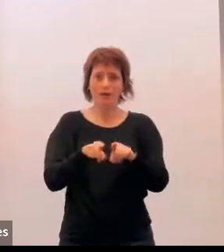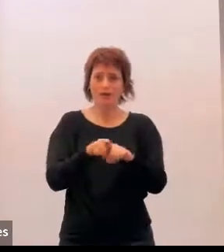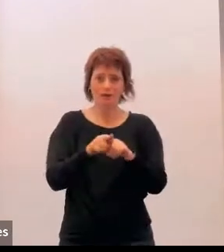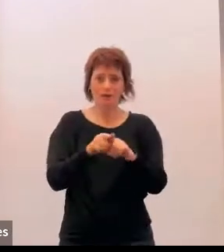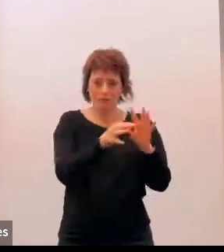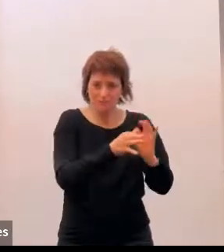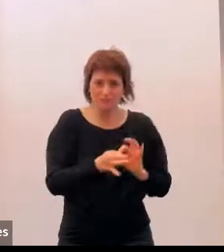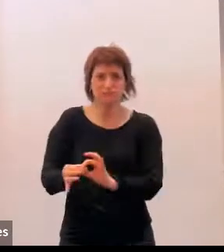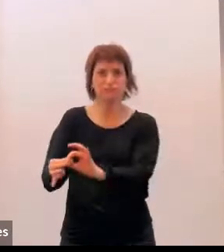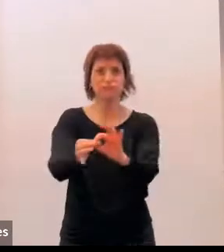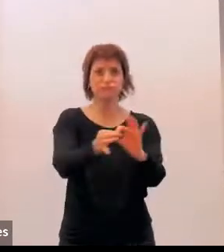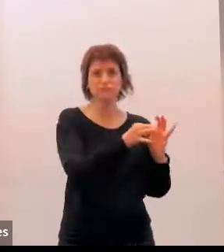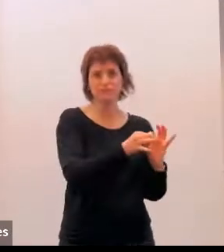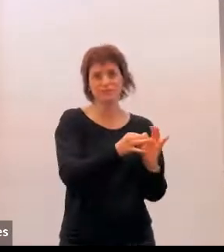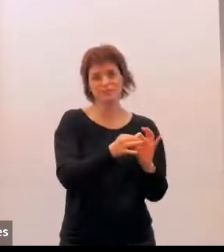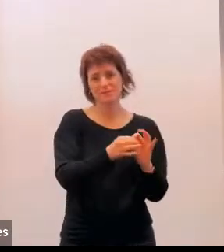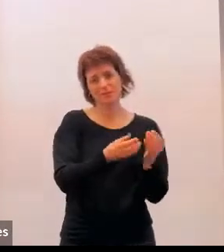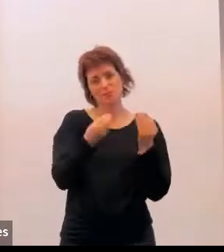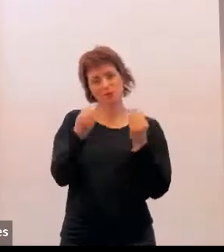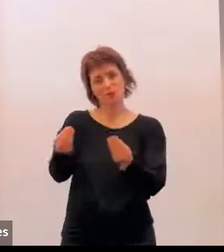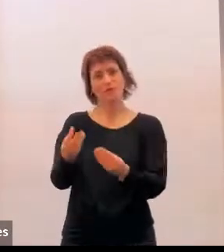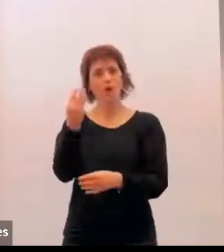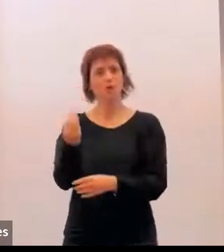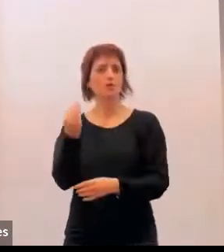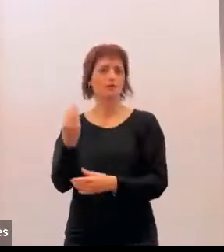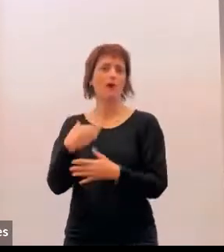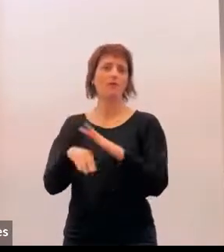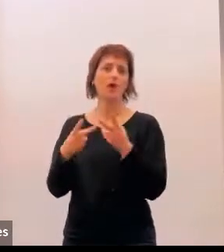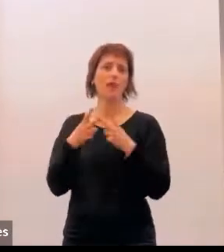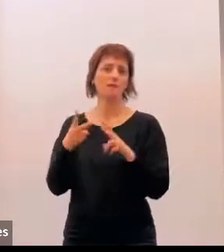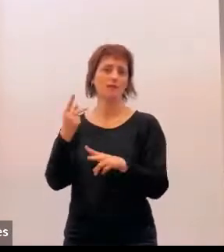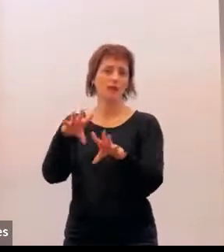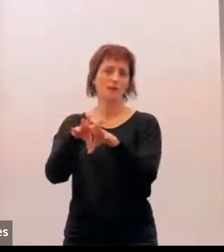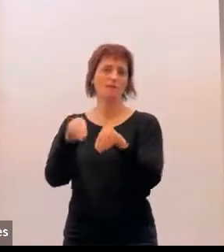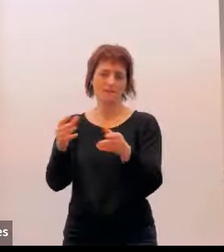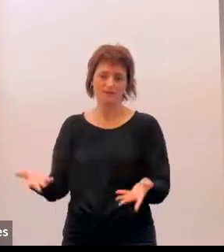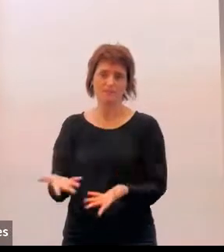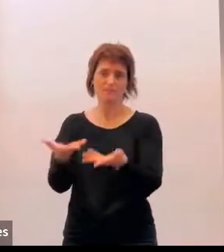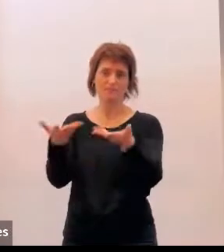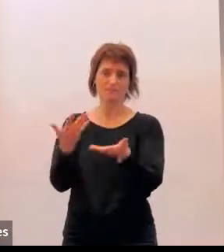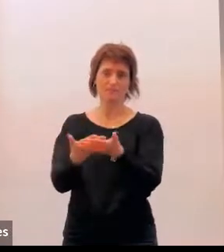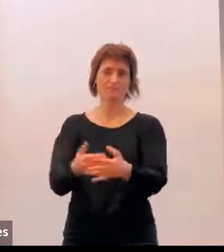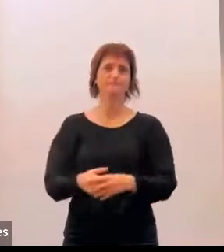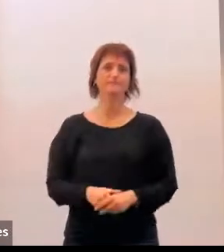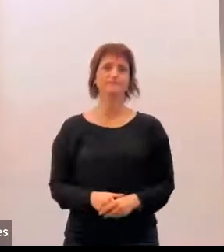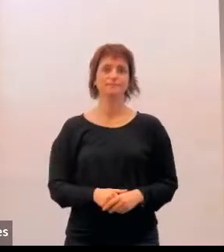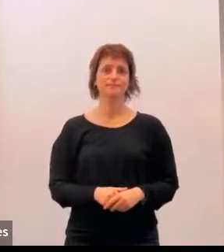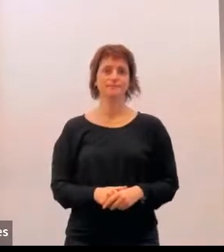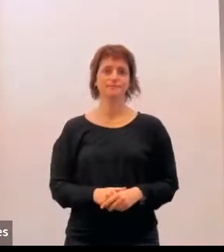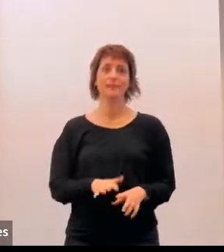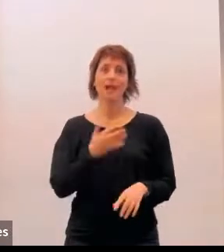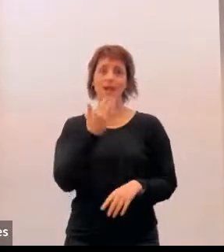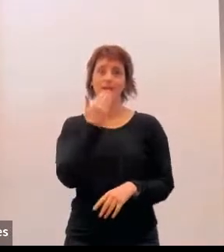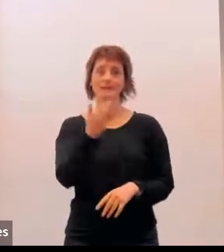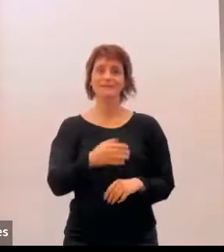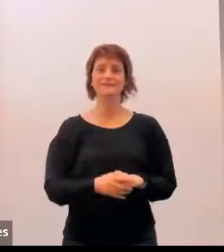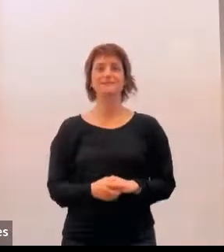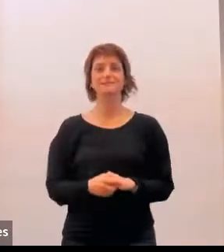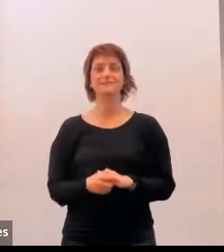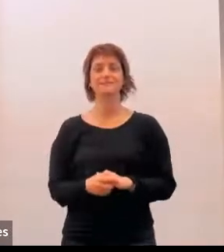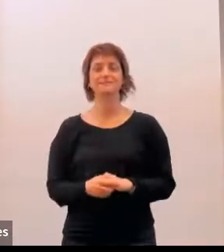au bénéfice général des enfants de notre ville et de leur famille. Et je vous remercie.